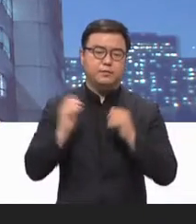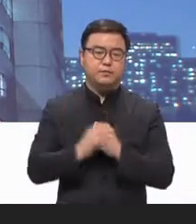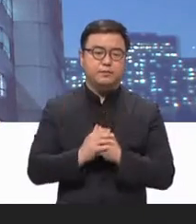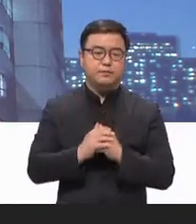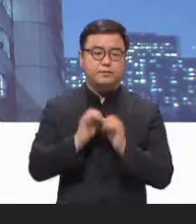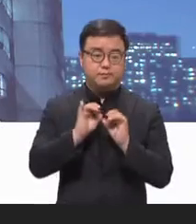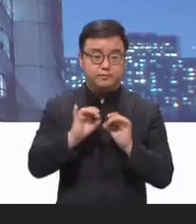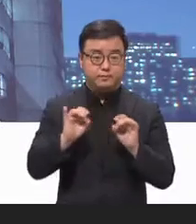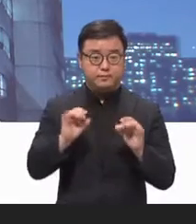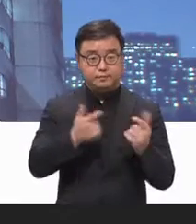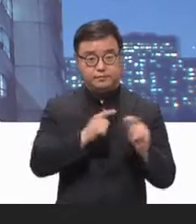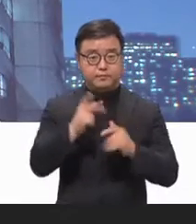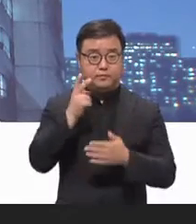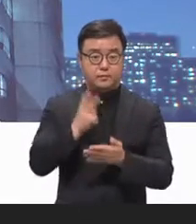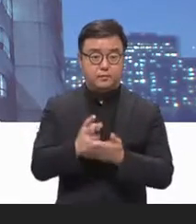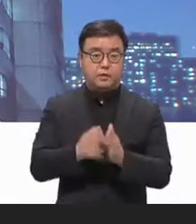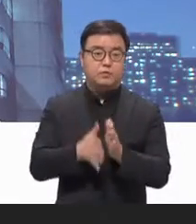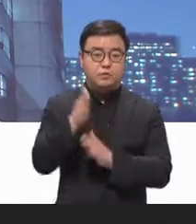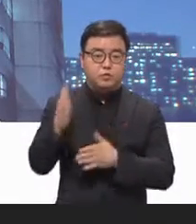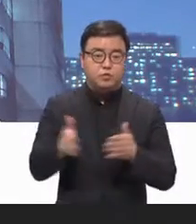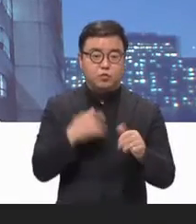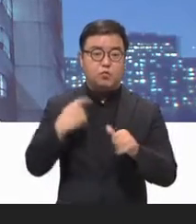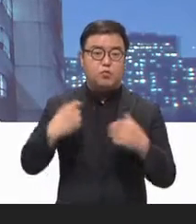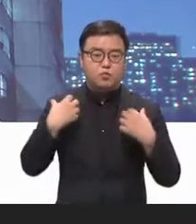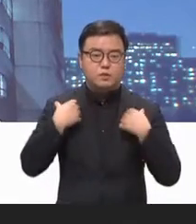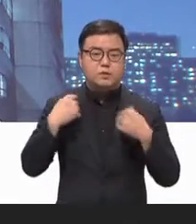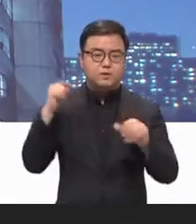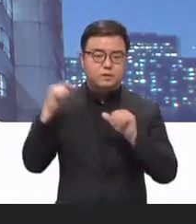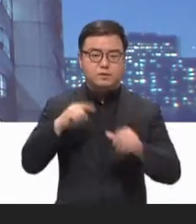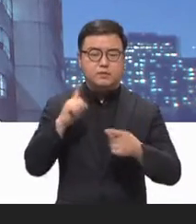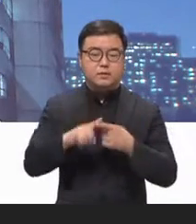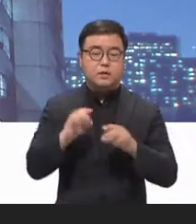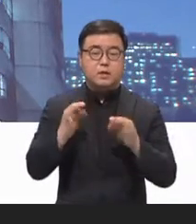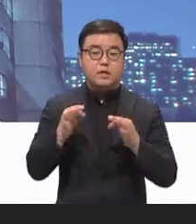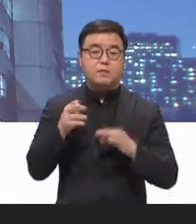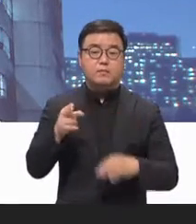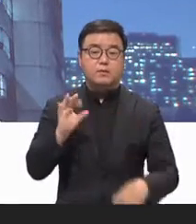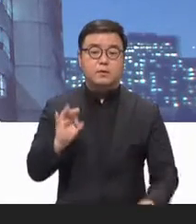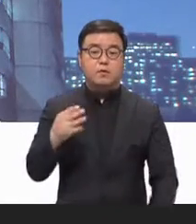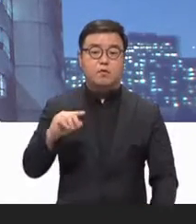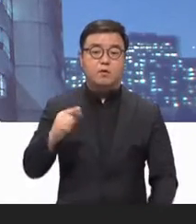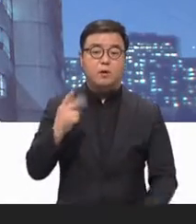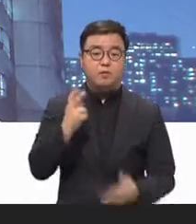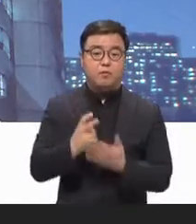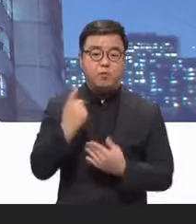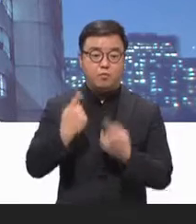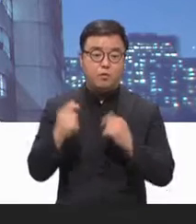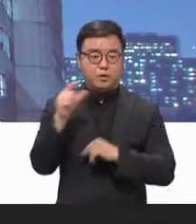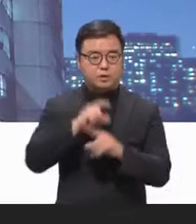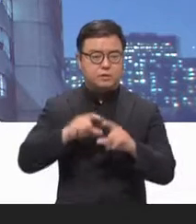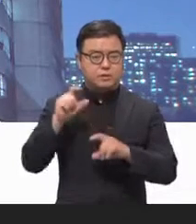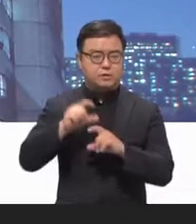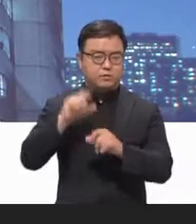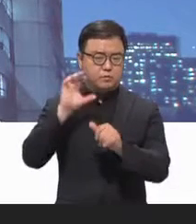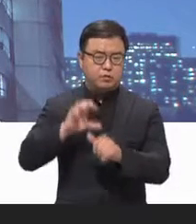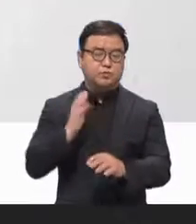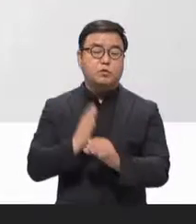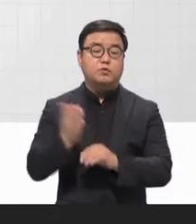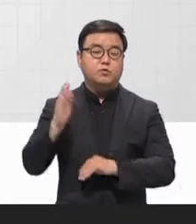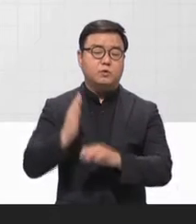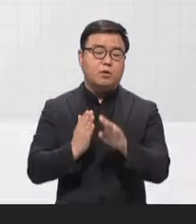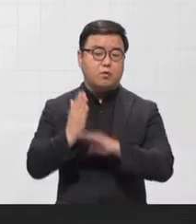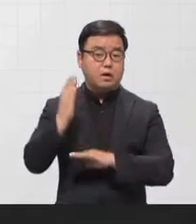지침에 따라서 김영남법 훨씬 더 강력한 제재를 받고 있는데 과잉 위법이 아니냐 하는 그런 교직사회의